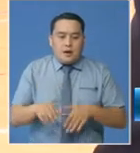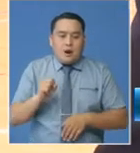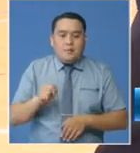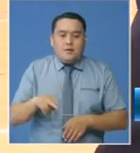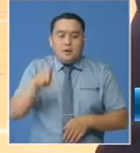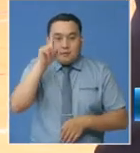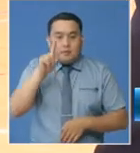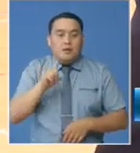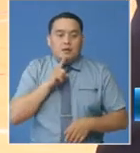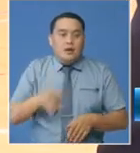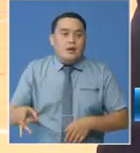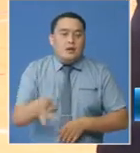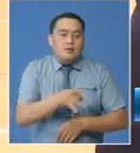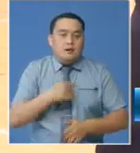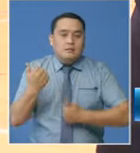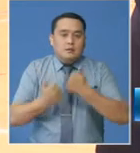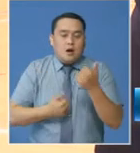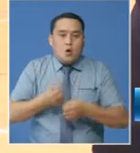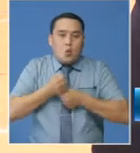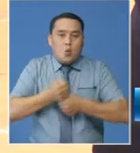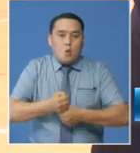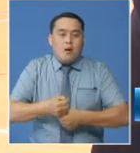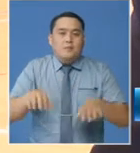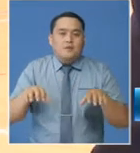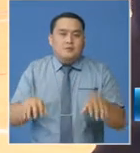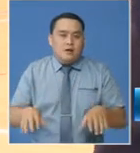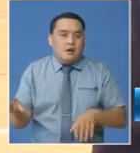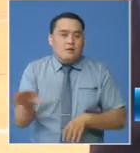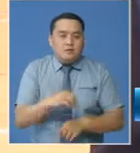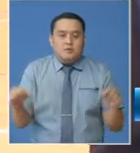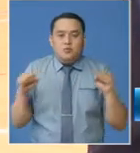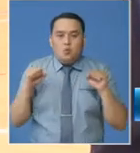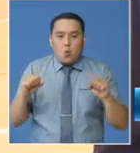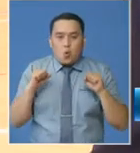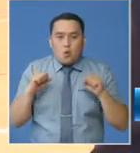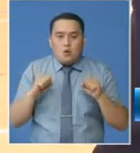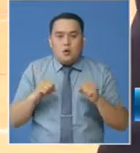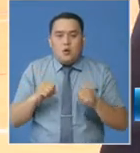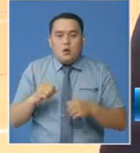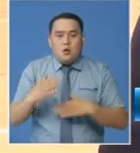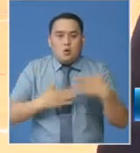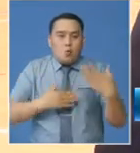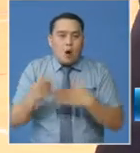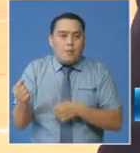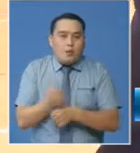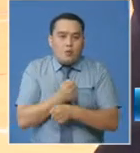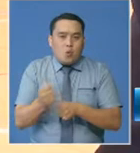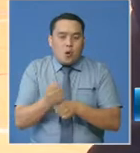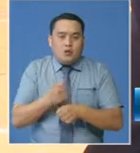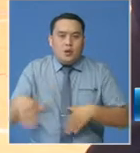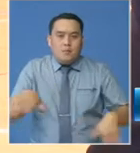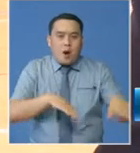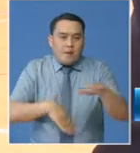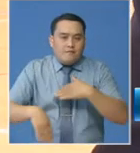месяце было проведено региональное соревнование на Кубок председателя, где по всем видам спорта. Это спорт по рукопашному бою, спорт по